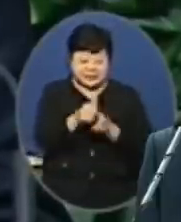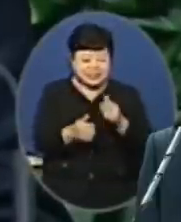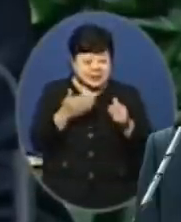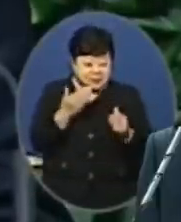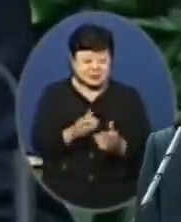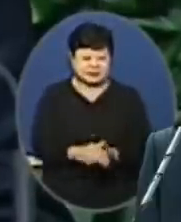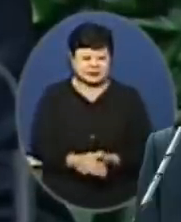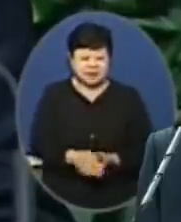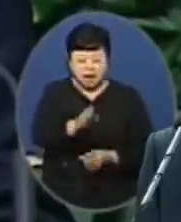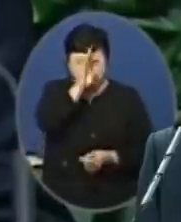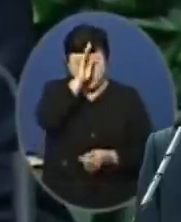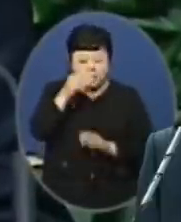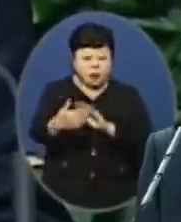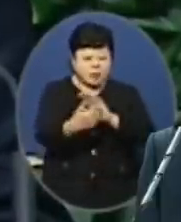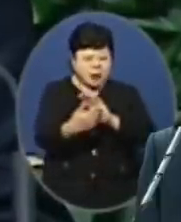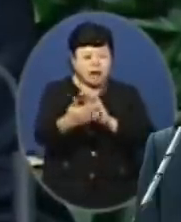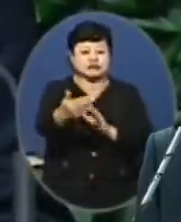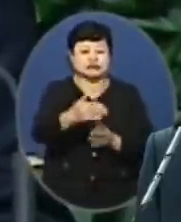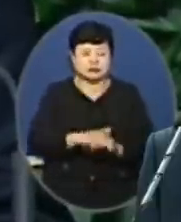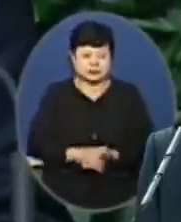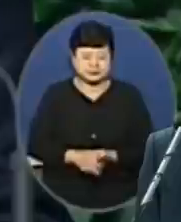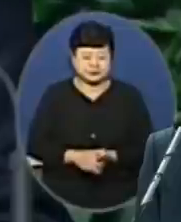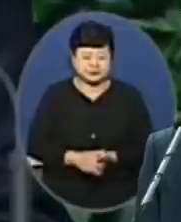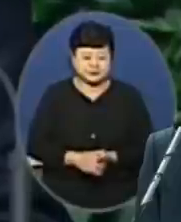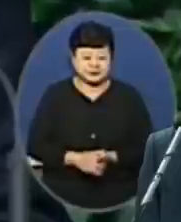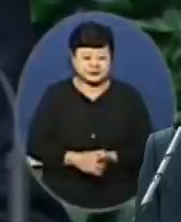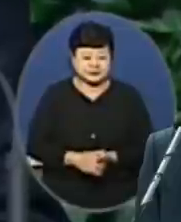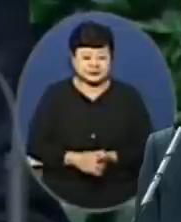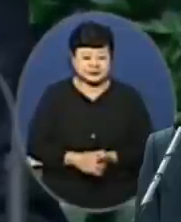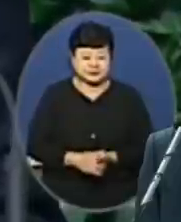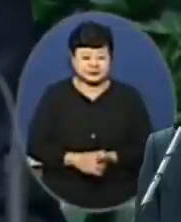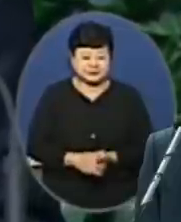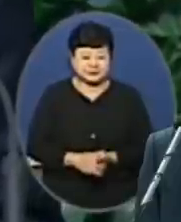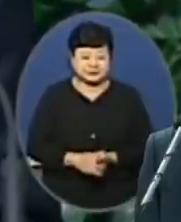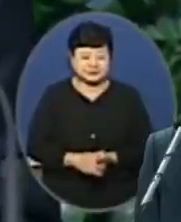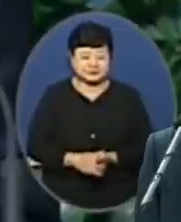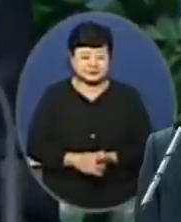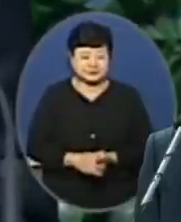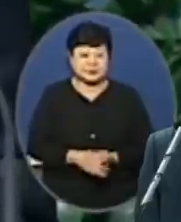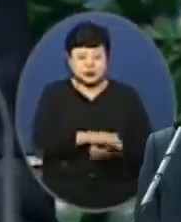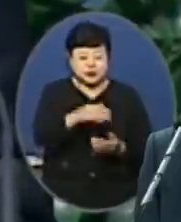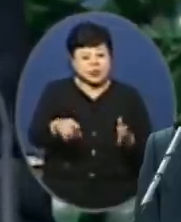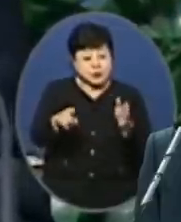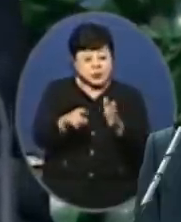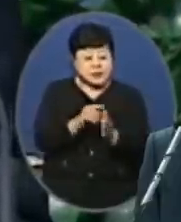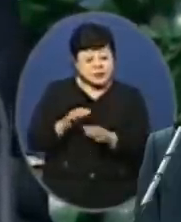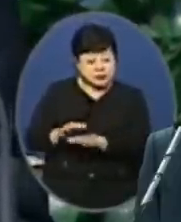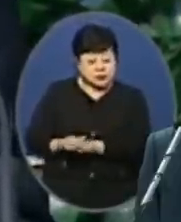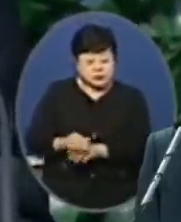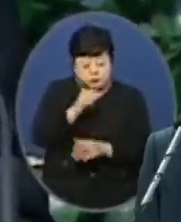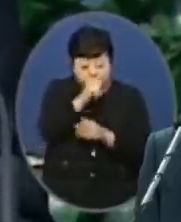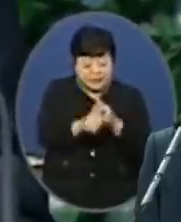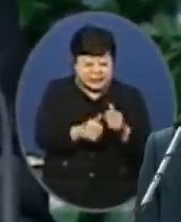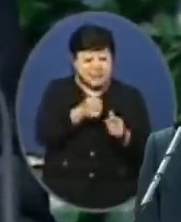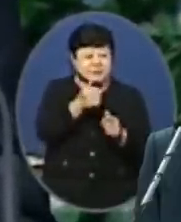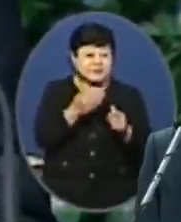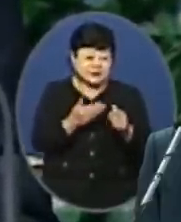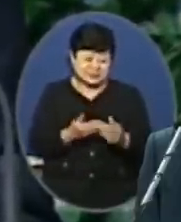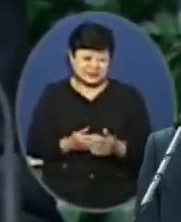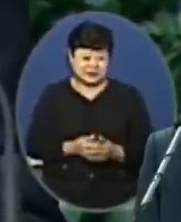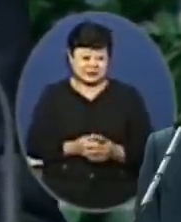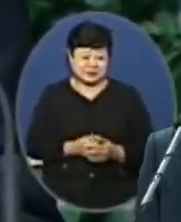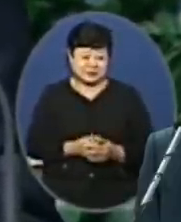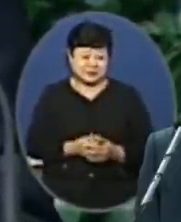하나님은 걸리지 않게 하신다. 그러니까 우리를 위해서 예배하시는 좋은 하나님 아니십니까?